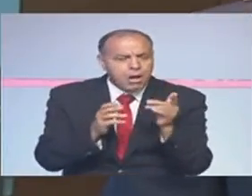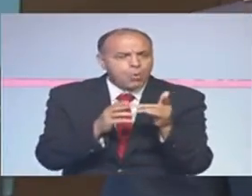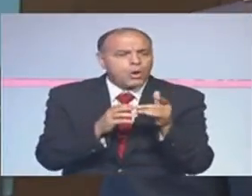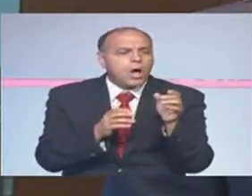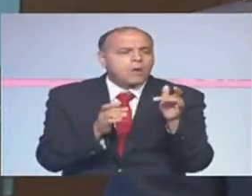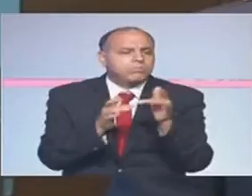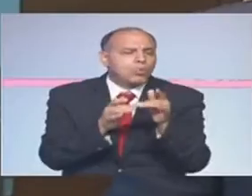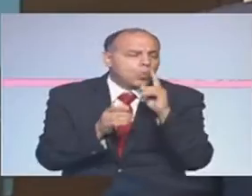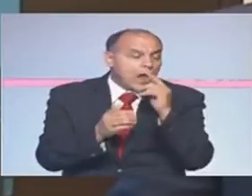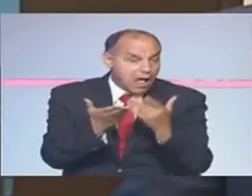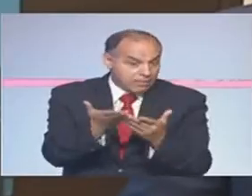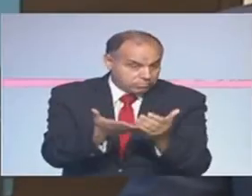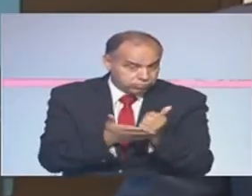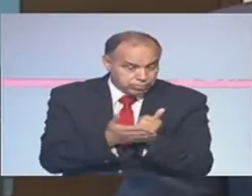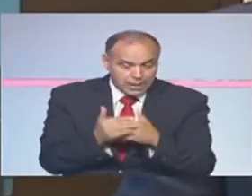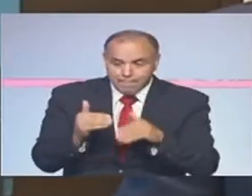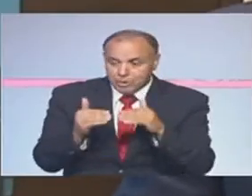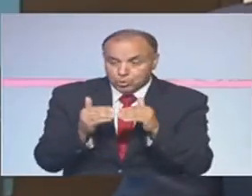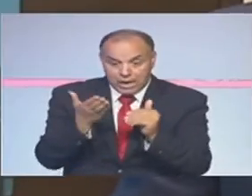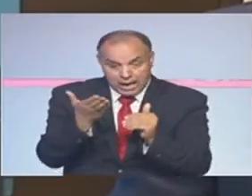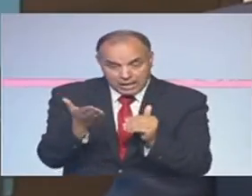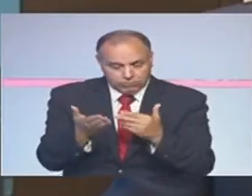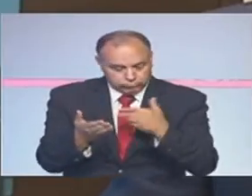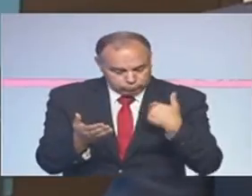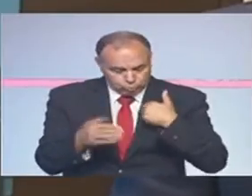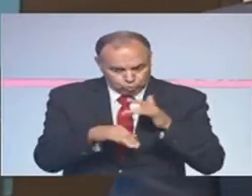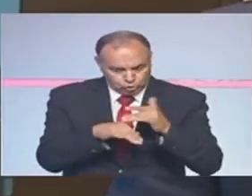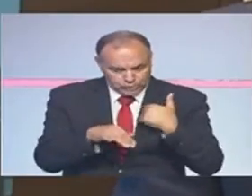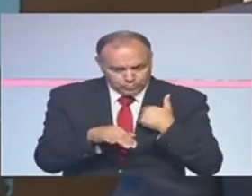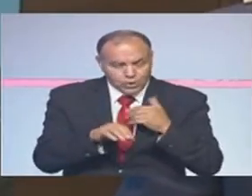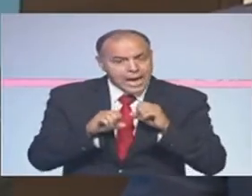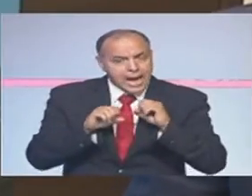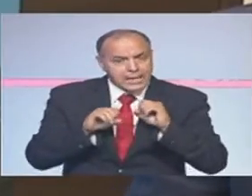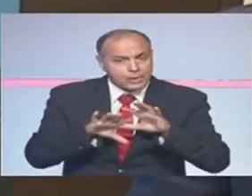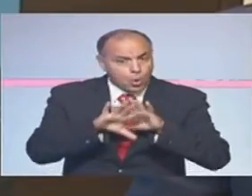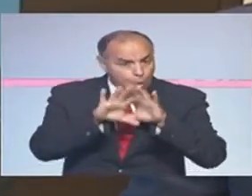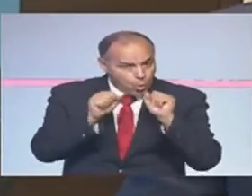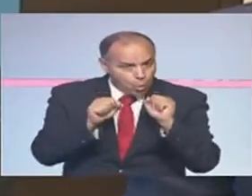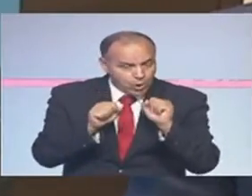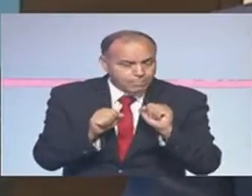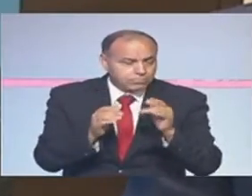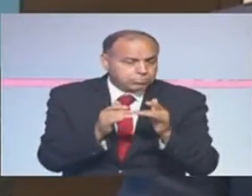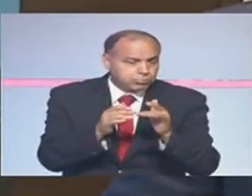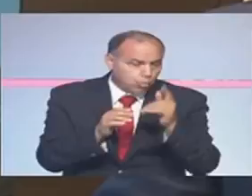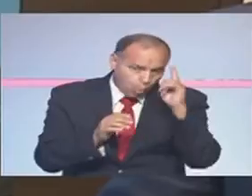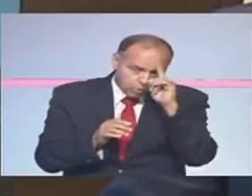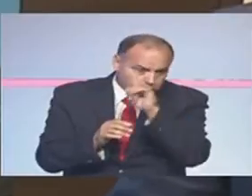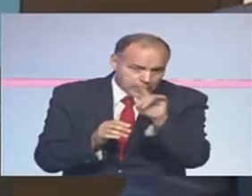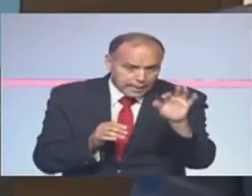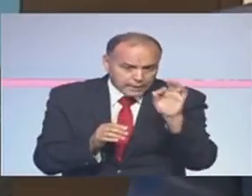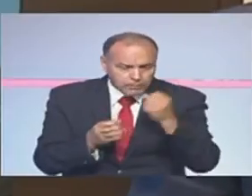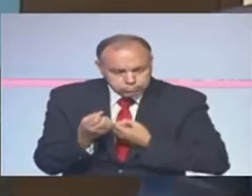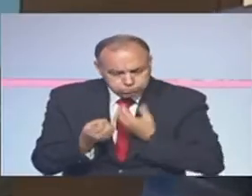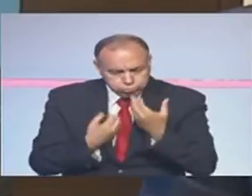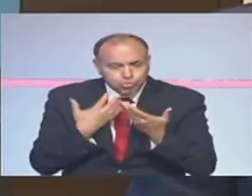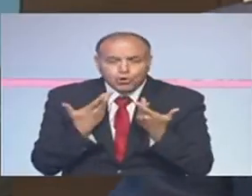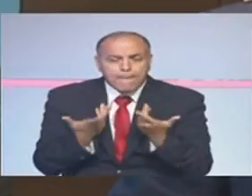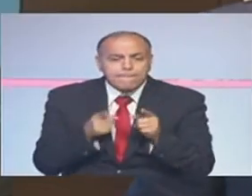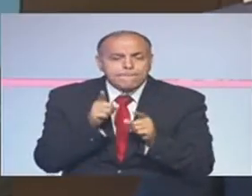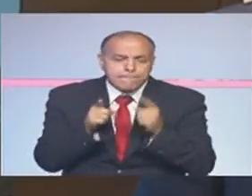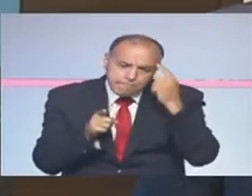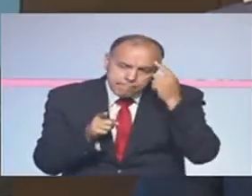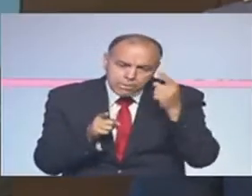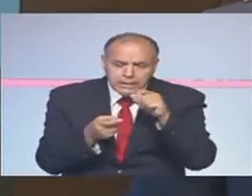في الماده المعنيه في المستوى المعنى ال يعني ويلقي الاستاذ اللي عملوا الاحسان الافتراضي هو يختار يعبر عن رغبته في ال